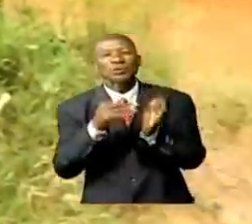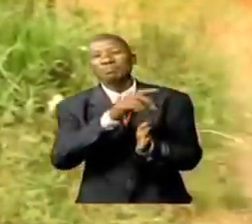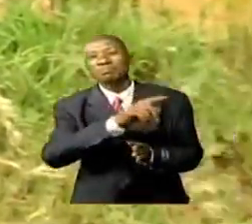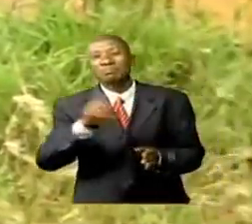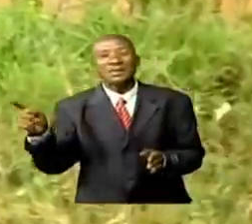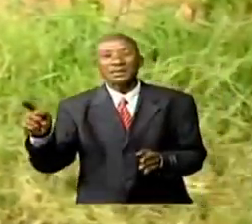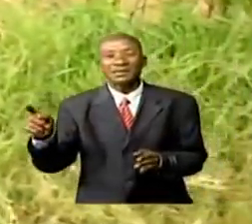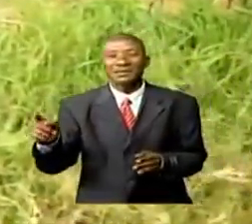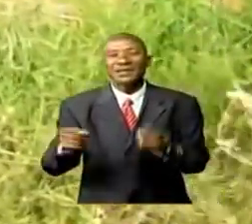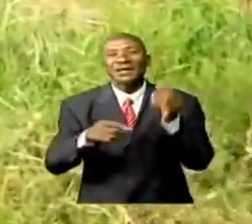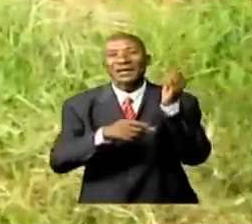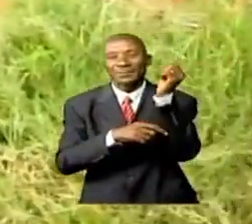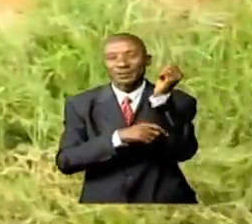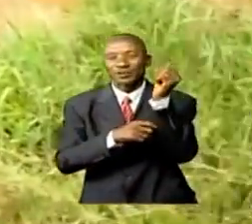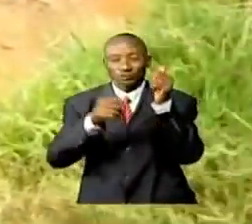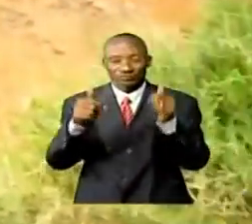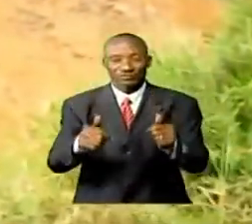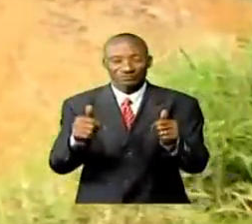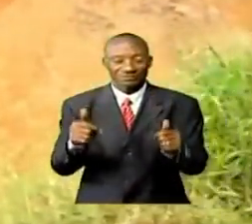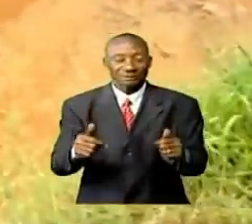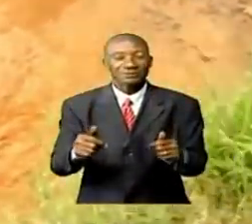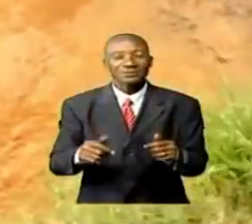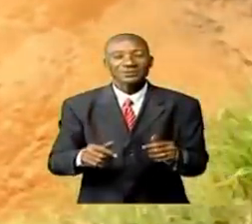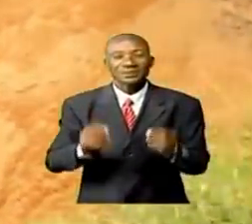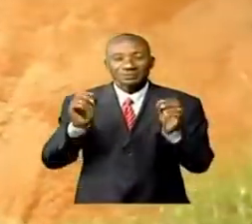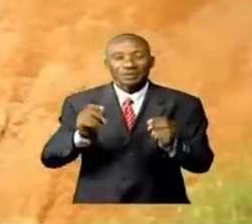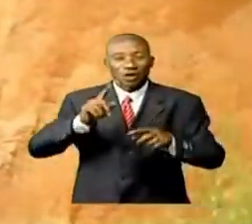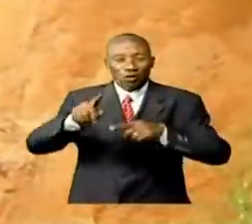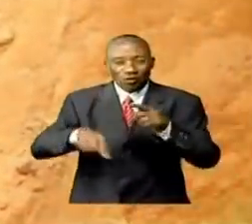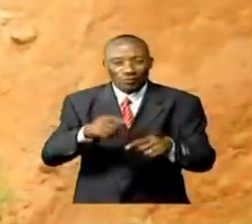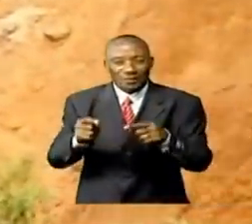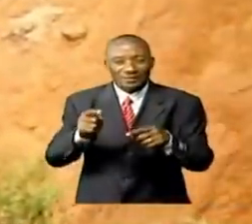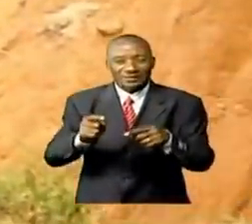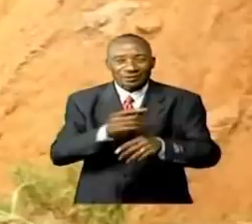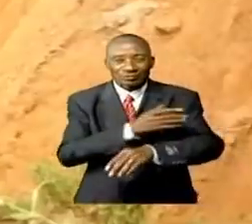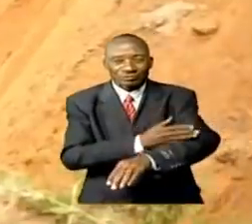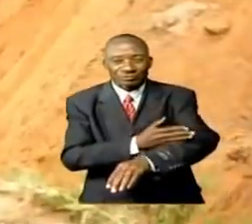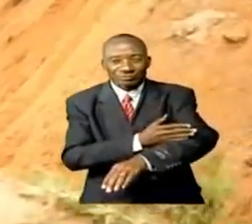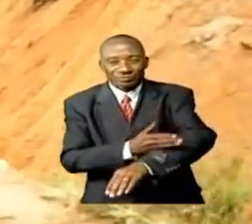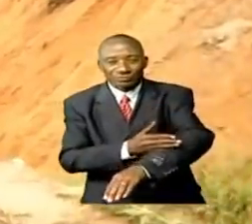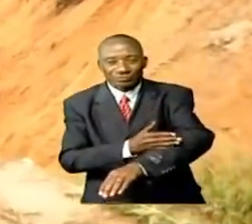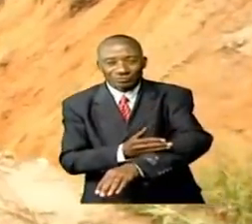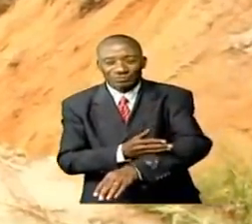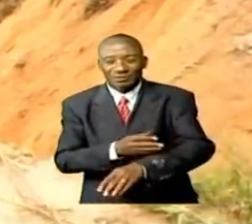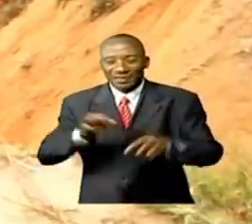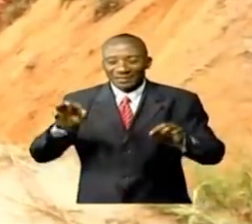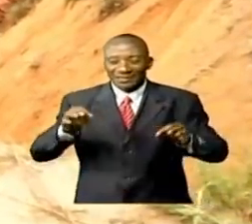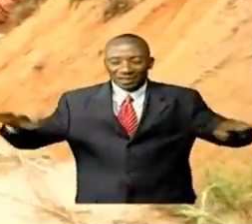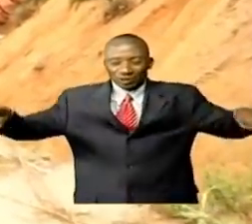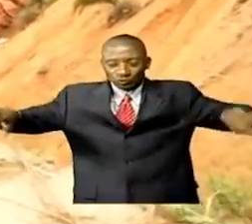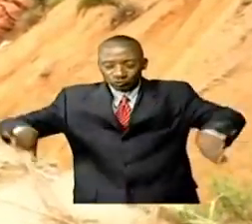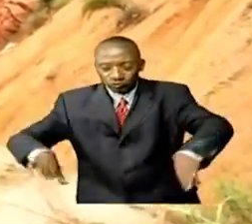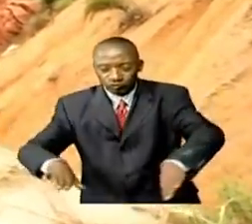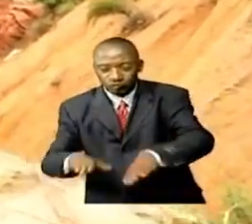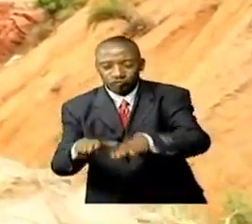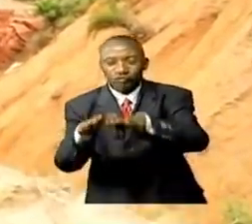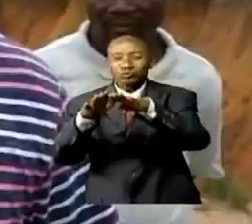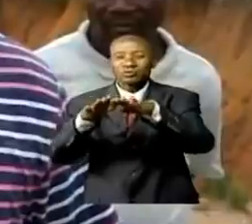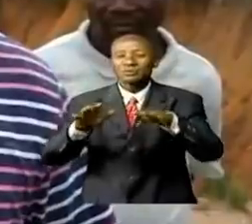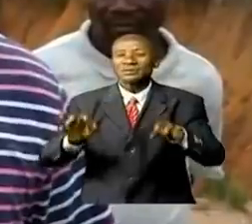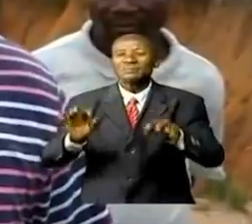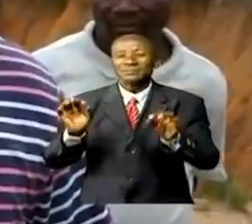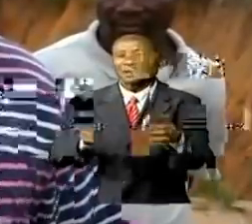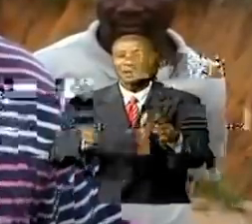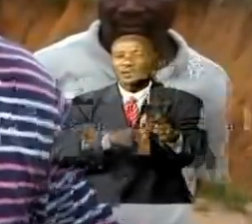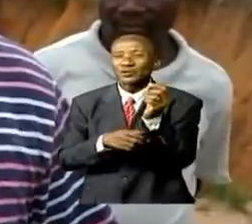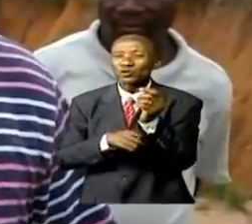à cette belle commune. Pourquoi nous sommes rangés par des érosions par-ci, par-là, et que demain, en tout cas, on va se déplacer pour aller ailleurs. Des